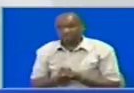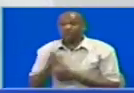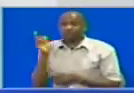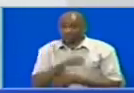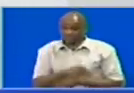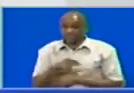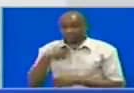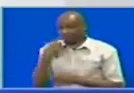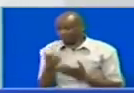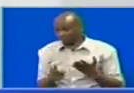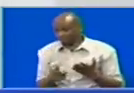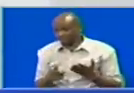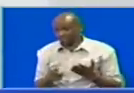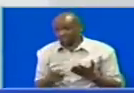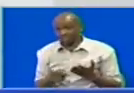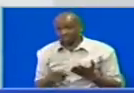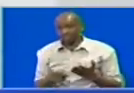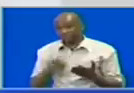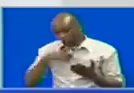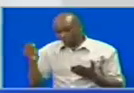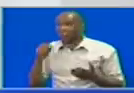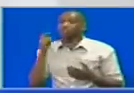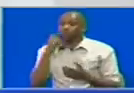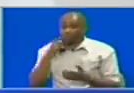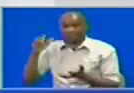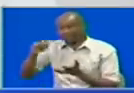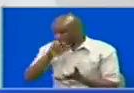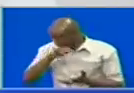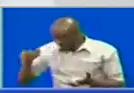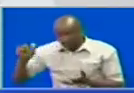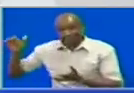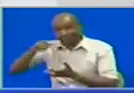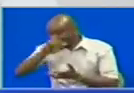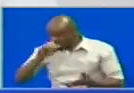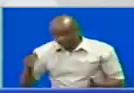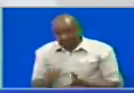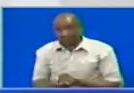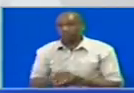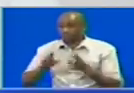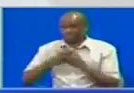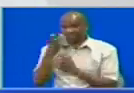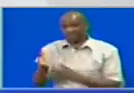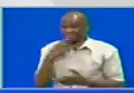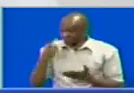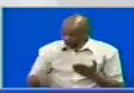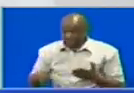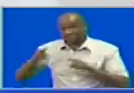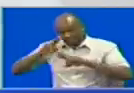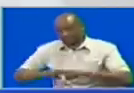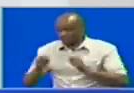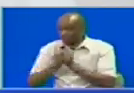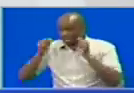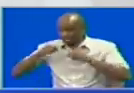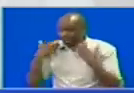kanichokanite kuuliza vifaa gani nahitaji. Tukaenda shopping pale kafanya shopping. Akaniambia sasa contract kwa chini